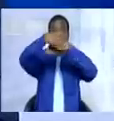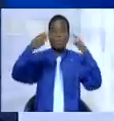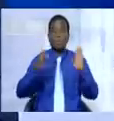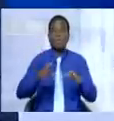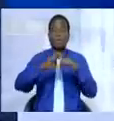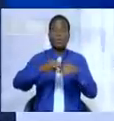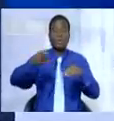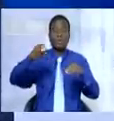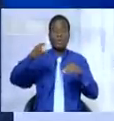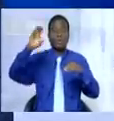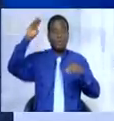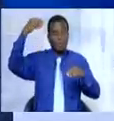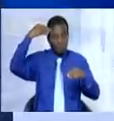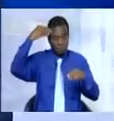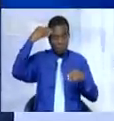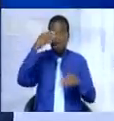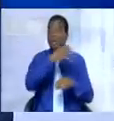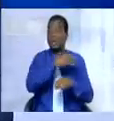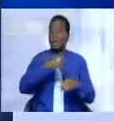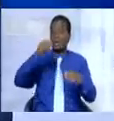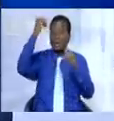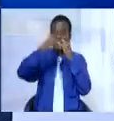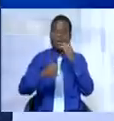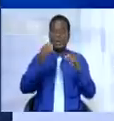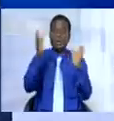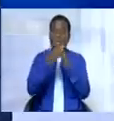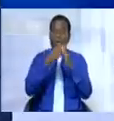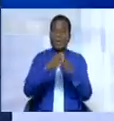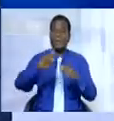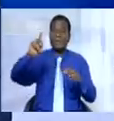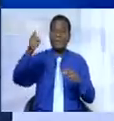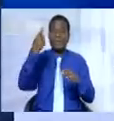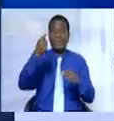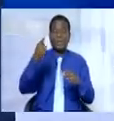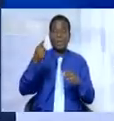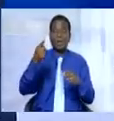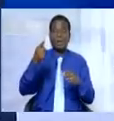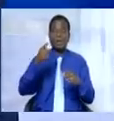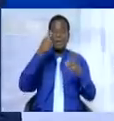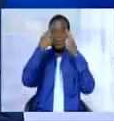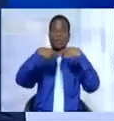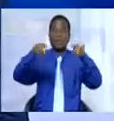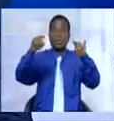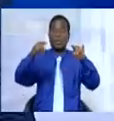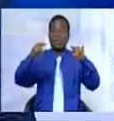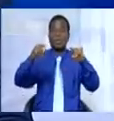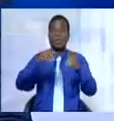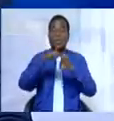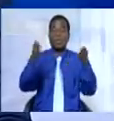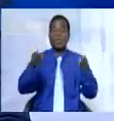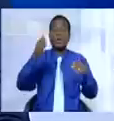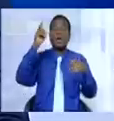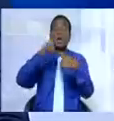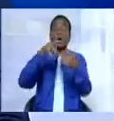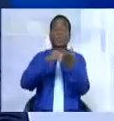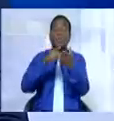par le ministre d'État, Jeannot Kouadio-Aoussou. Au thème de cette réunion, la première du genre, il a été annoncé l'ouverture à Abidjan du